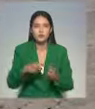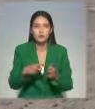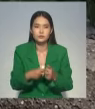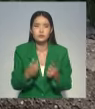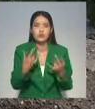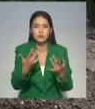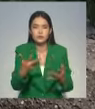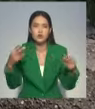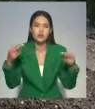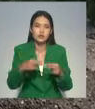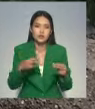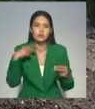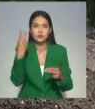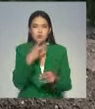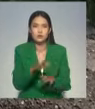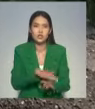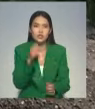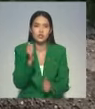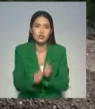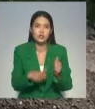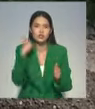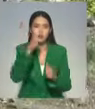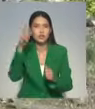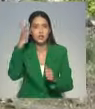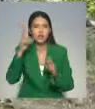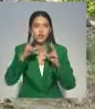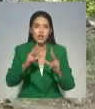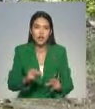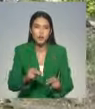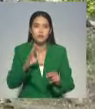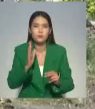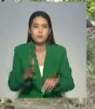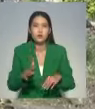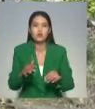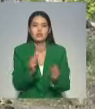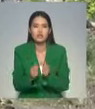на ближайшие 2 года все же можно. В акимате обещают отсыпать ее крошкой